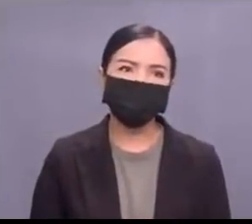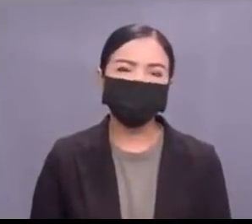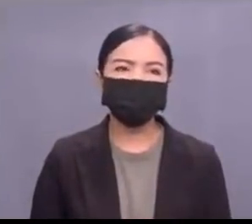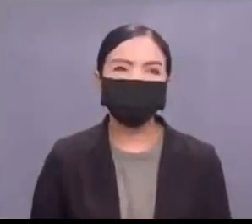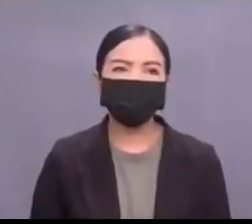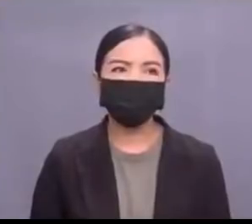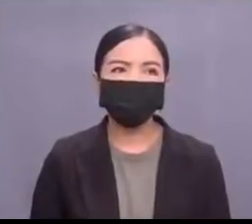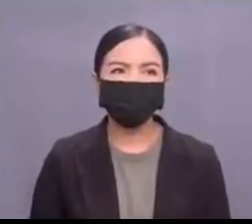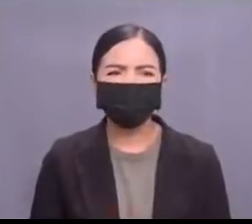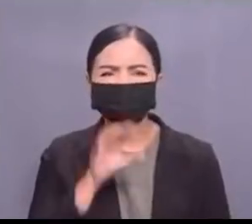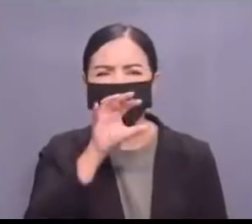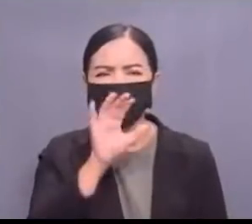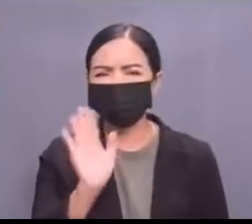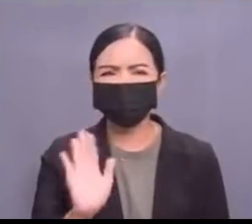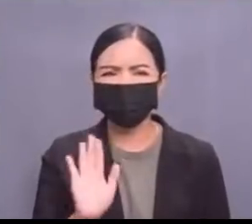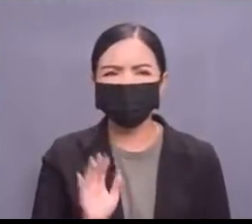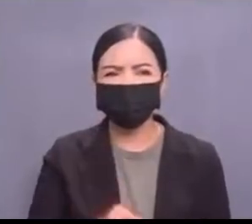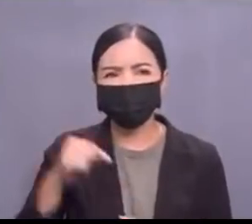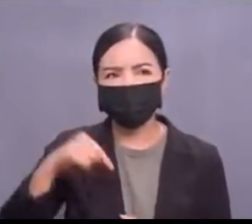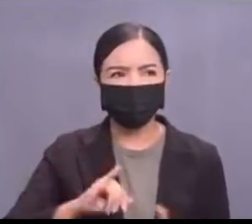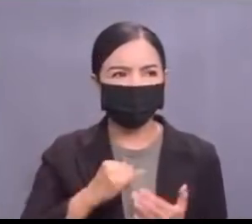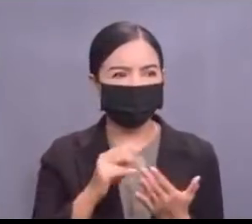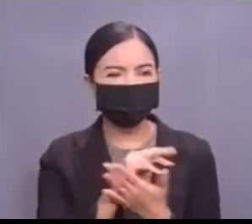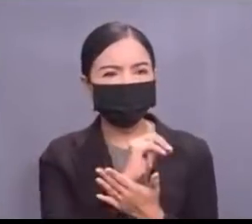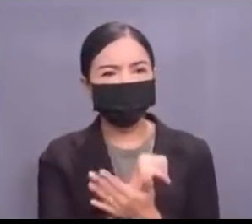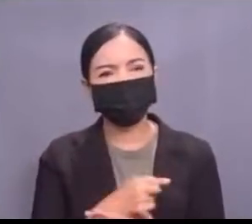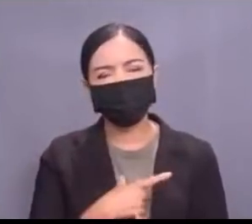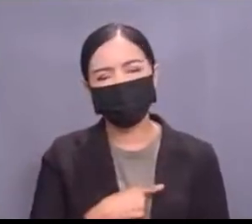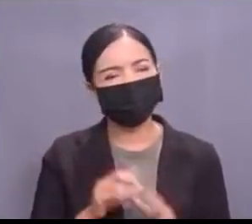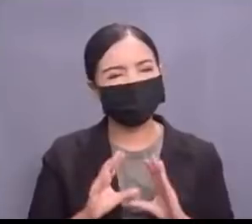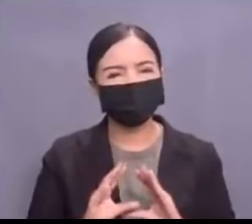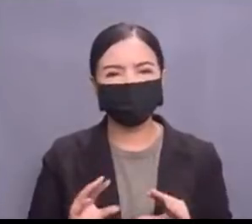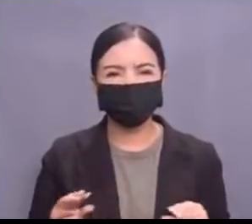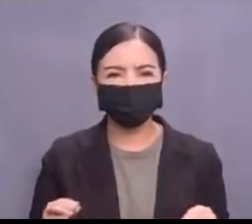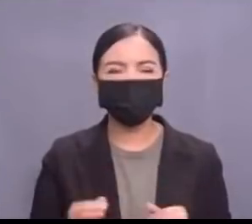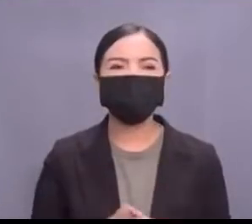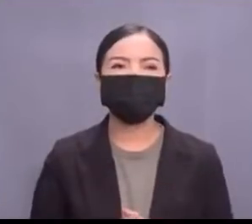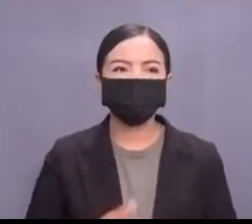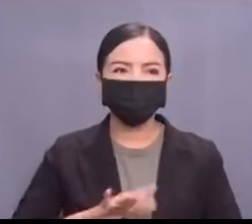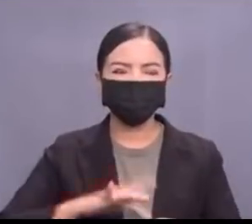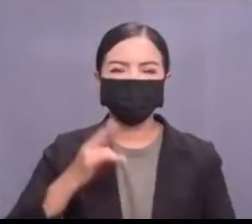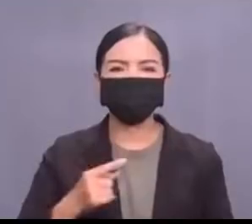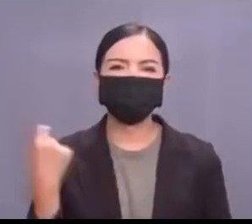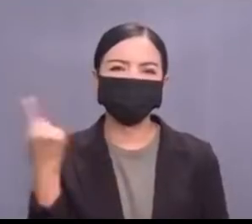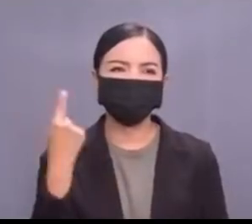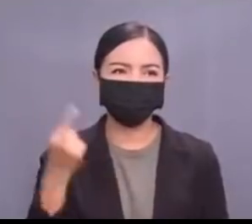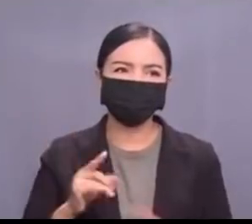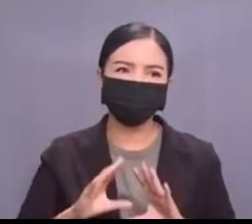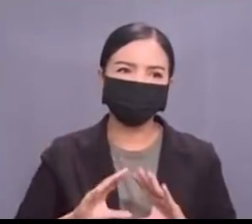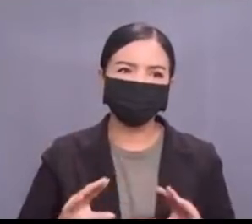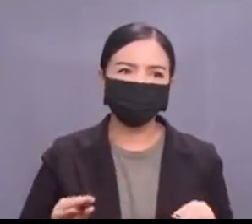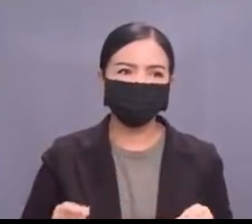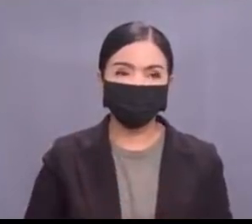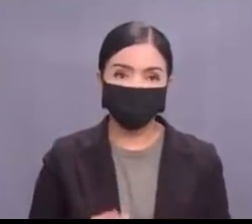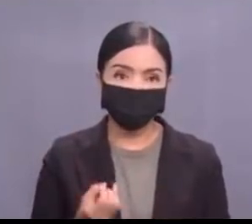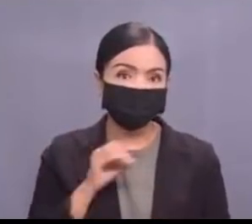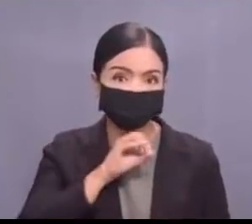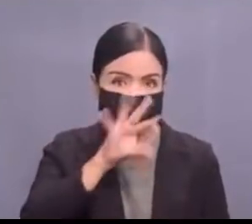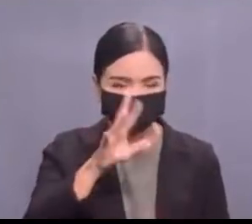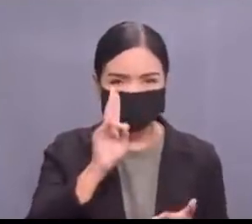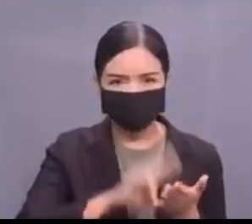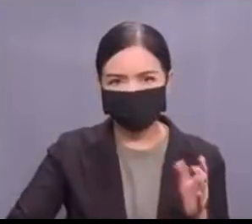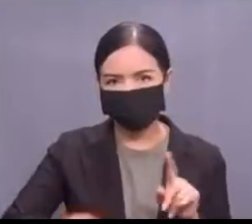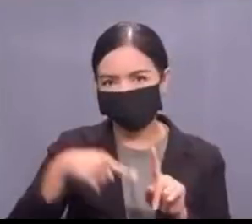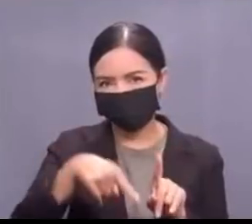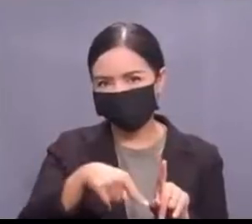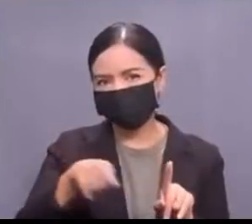าลก็อย่าส่งเสียงดังเพราะว่าที่จังหวัดน่านเขาชอบอะไรเงียบๆกันอยู่แล้วนะเที่ยวแบบธรรมชาติค่ะส่งเสียงดังถูกปรับนะจ๊ะ